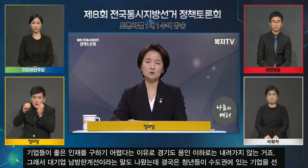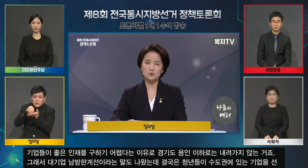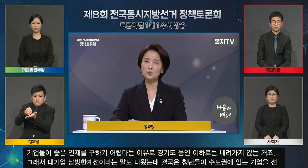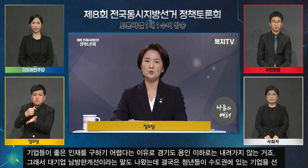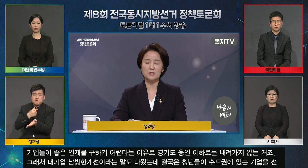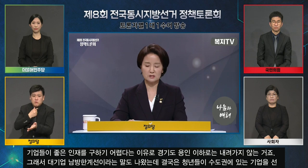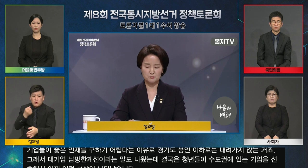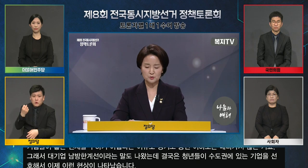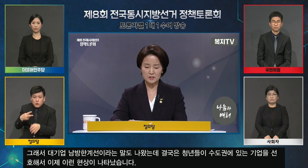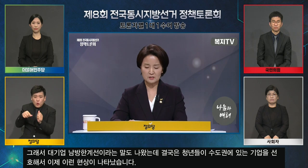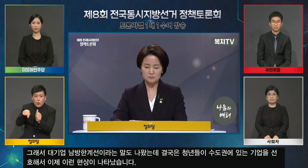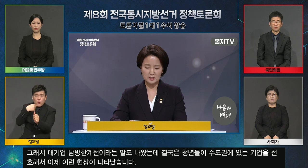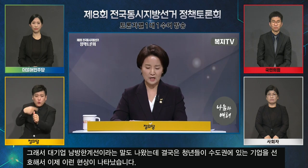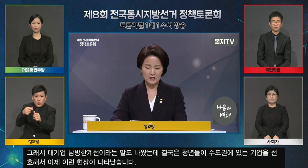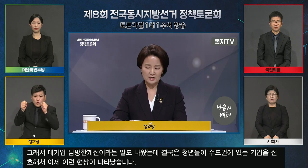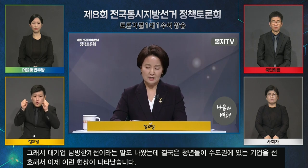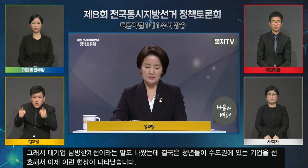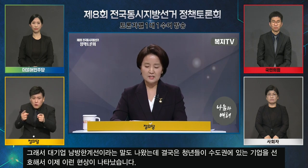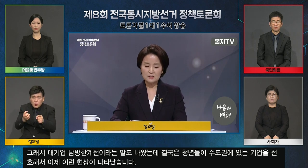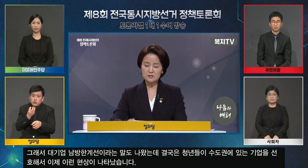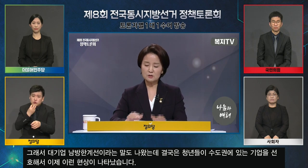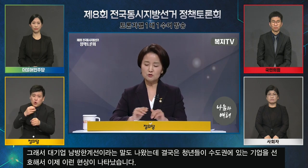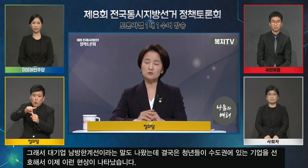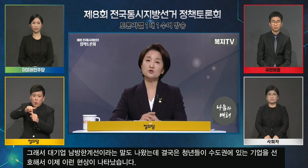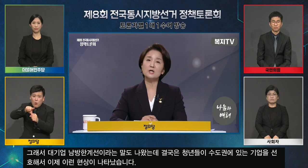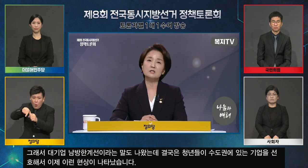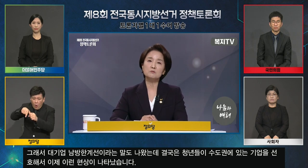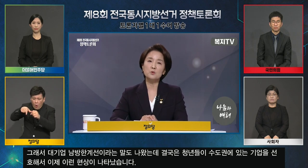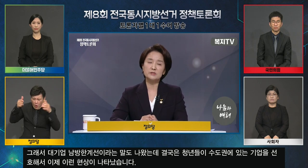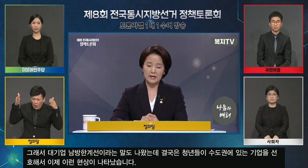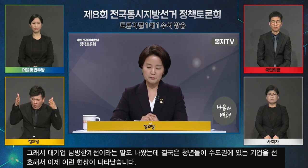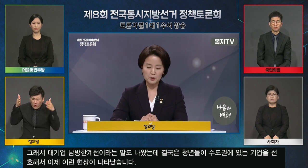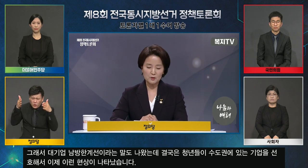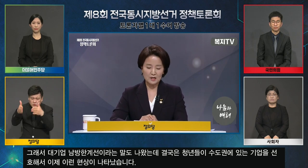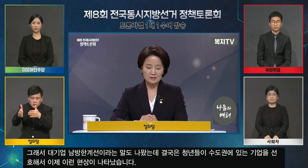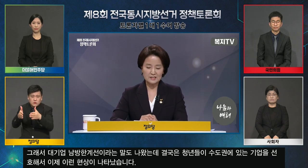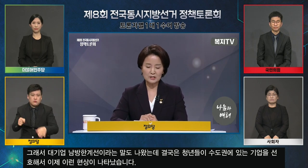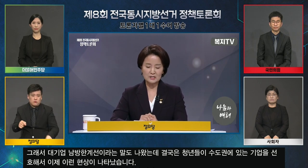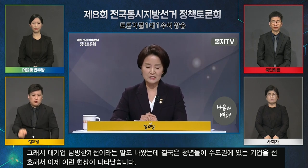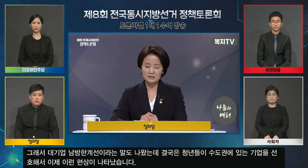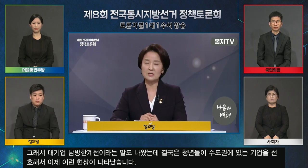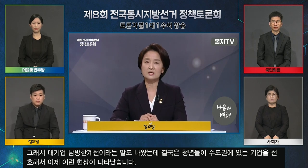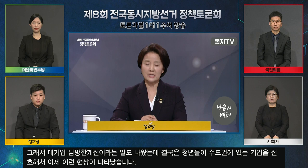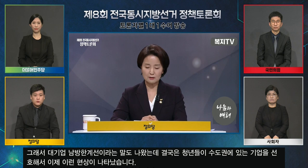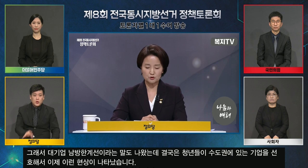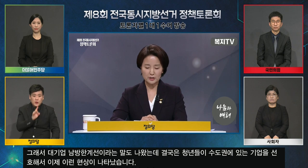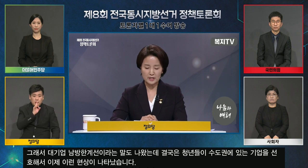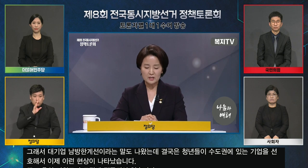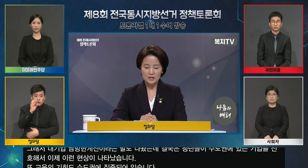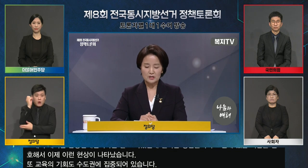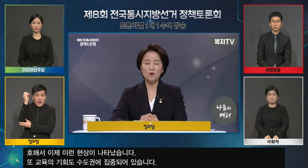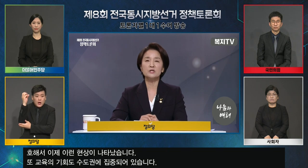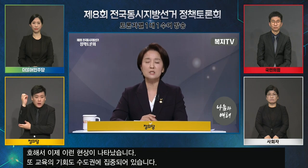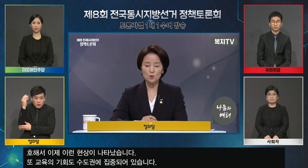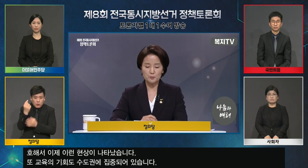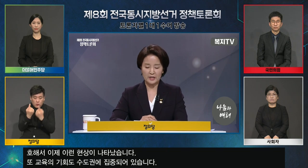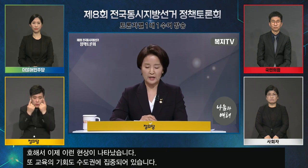기회도 수도권에 집중되어 있습니다. 2019년 중앙일보대학평가 상위 20개 대학 중에